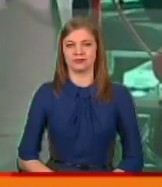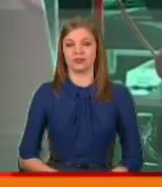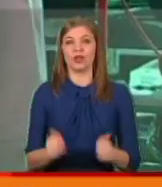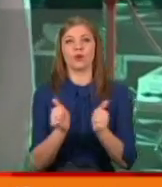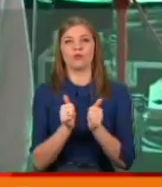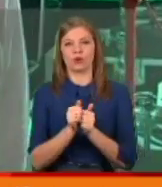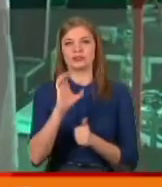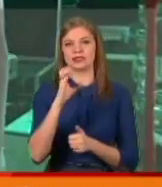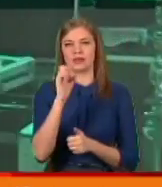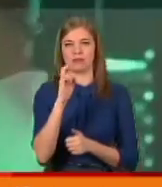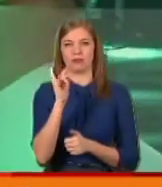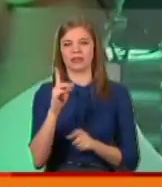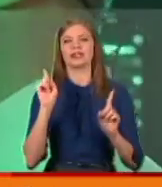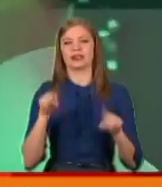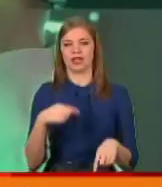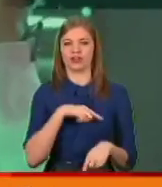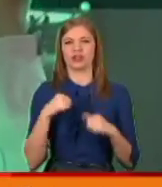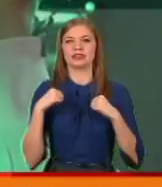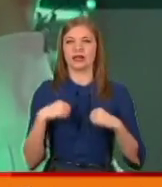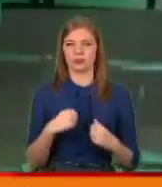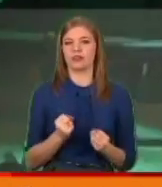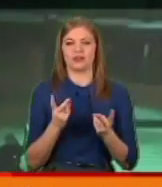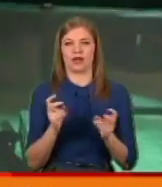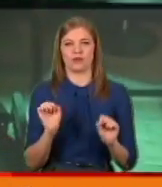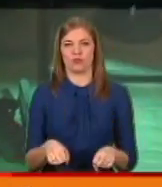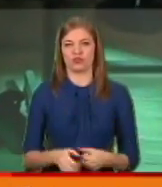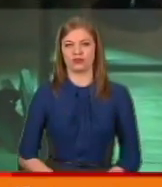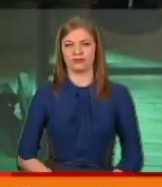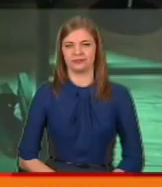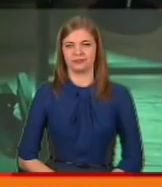Поряд Сергій Бабкін. Теж заспокоюється, як може.